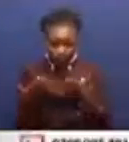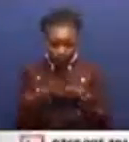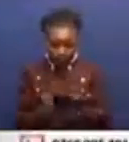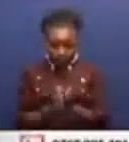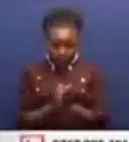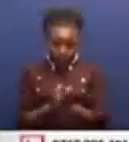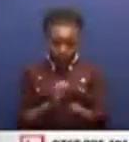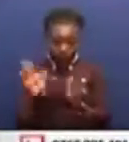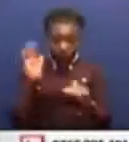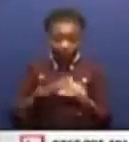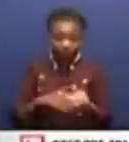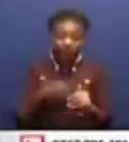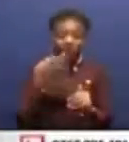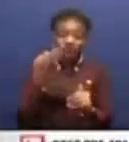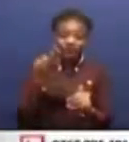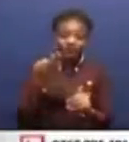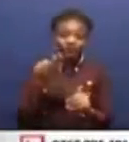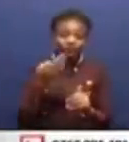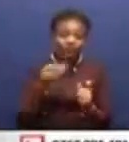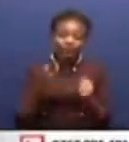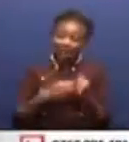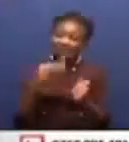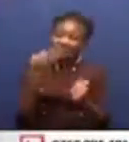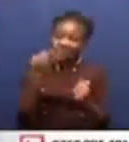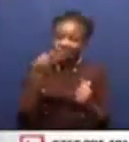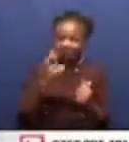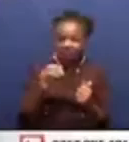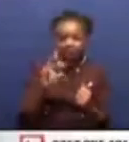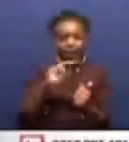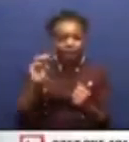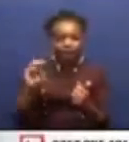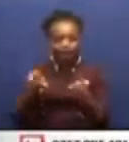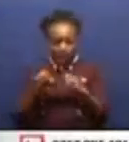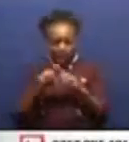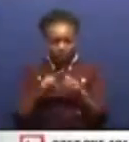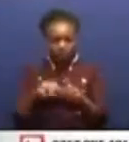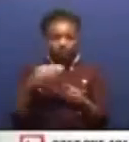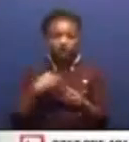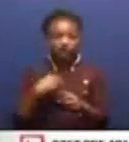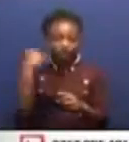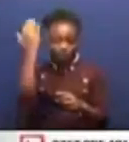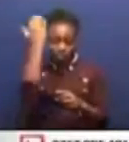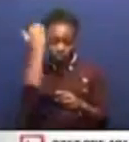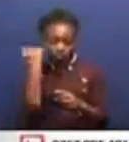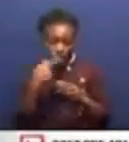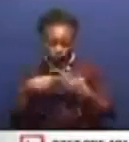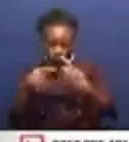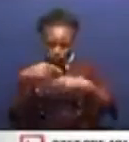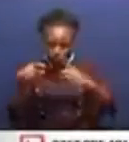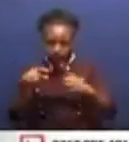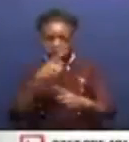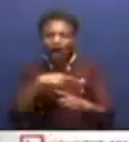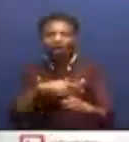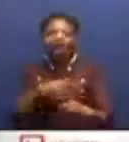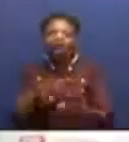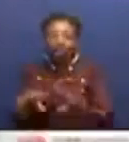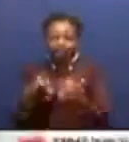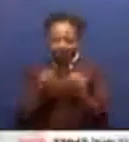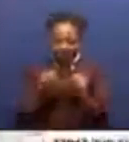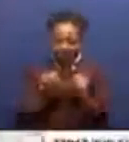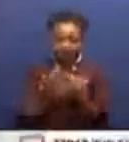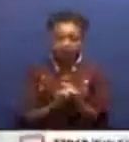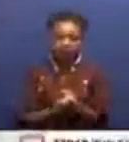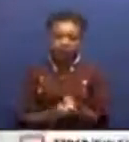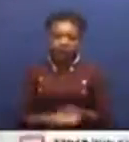830 million shillings. And we have also gone through the court processes and we have been able to recover it again.